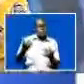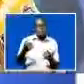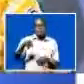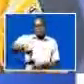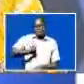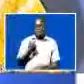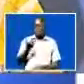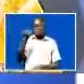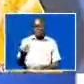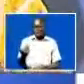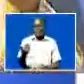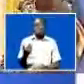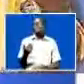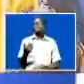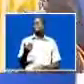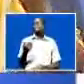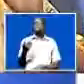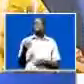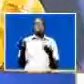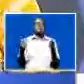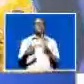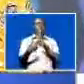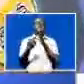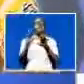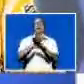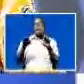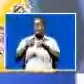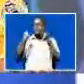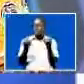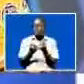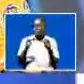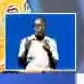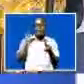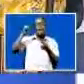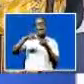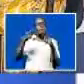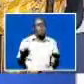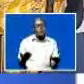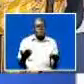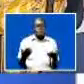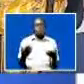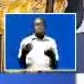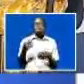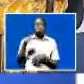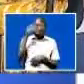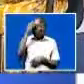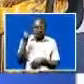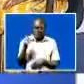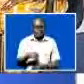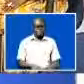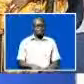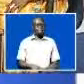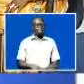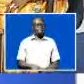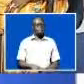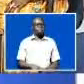mtoto wa Kimijikenda nakwenda jiachilia rabana. Natafuta nini? Maadili yangu ya hapo kwa mwanamke ni sumu. Unajua kwa nini kazo? Kwa